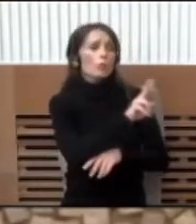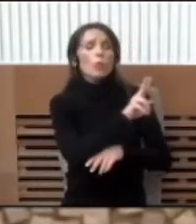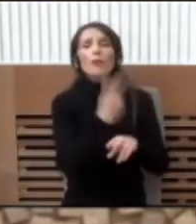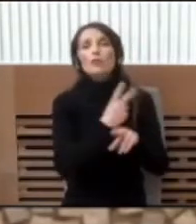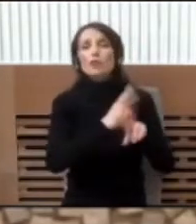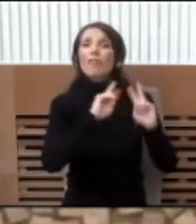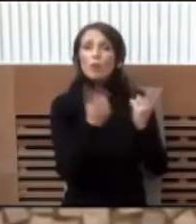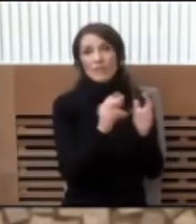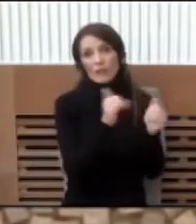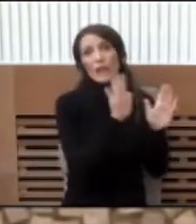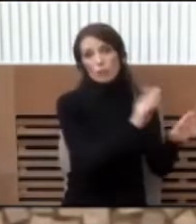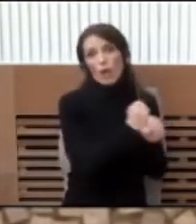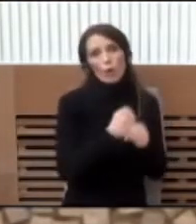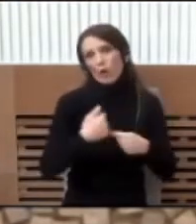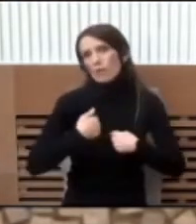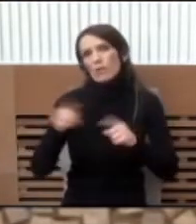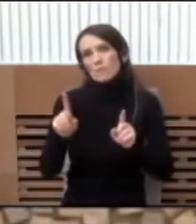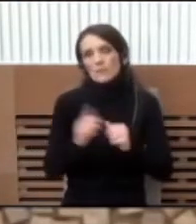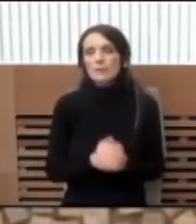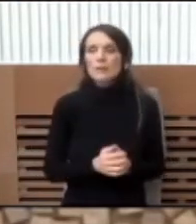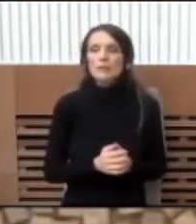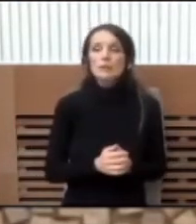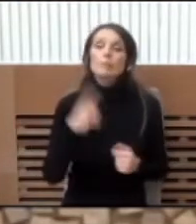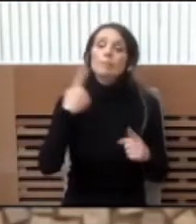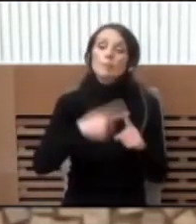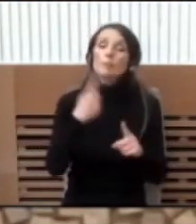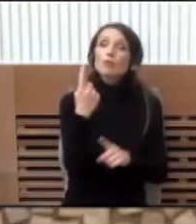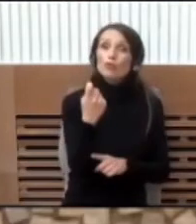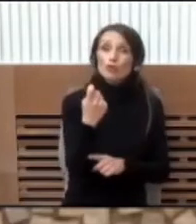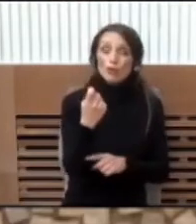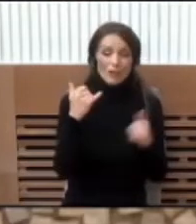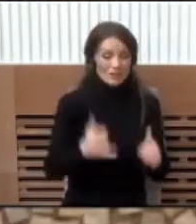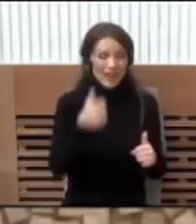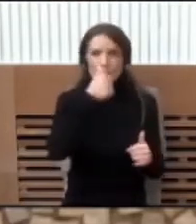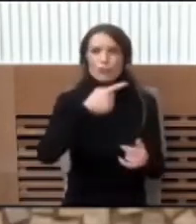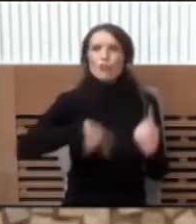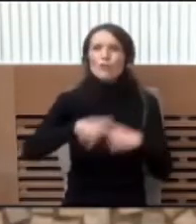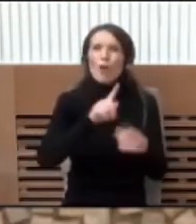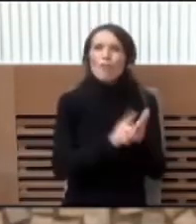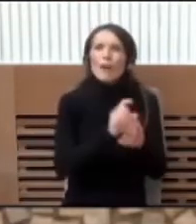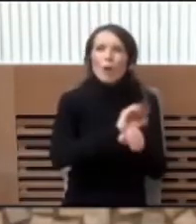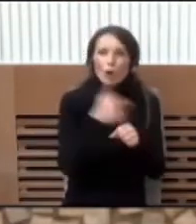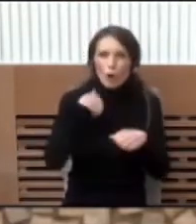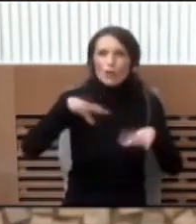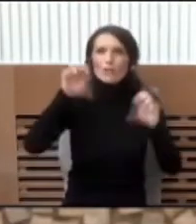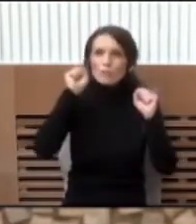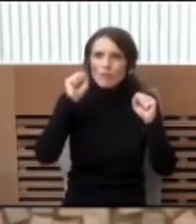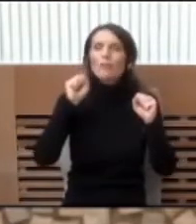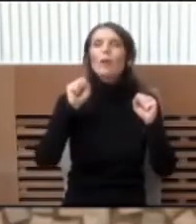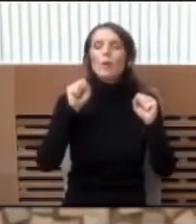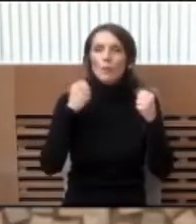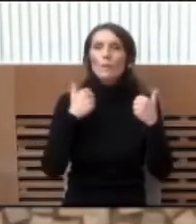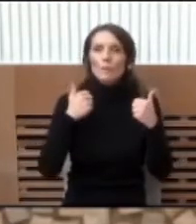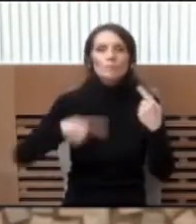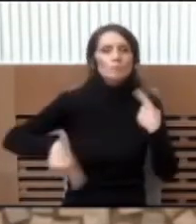Kao posebnu vrednost i, rekao bih, blagodat koju smo ponovo otkrili tokom aktuelne krize je solidarnost na svim nivoima.